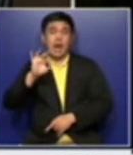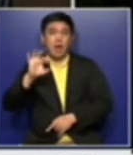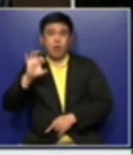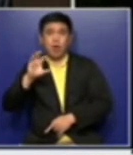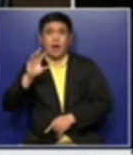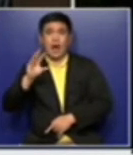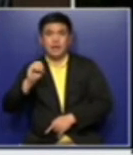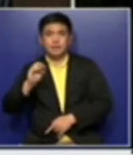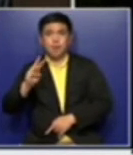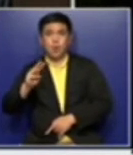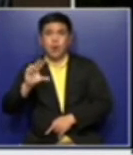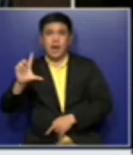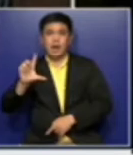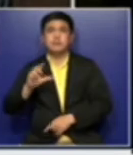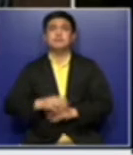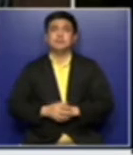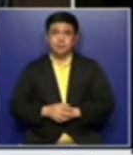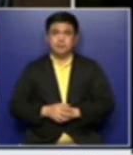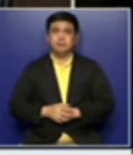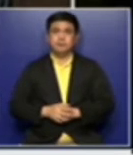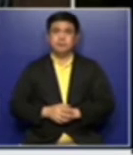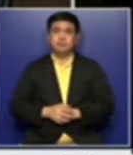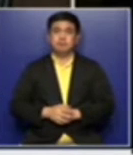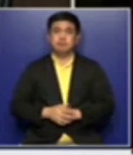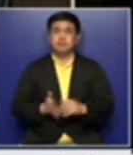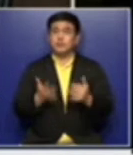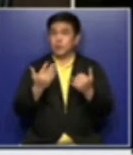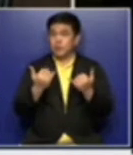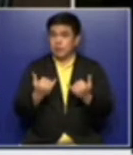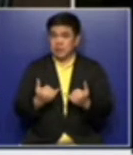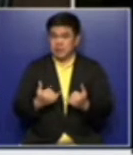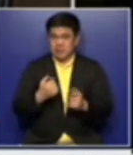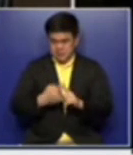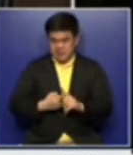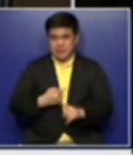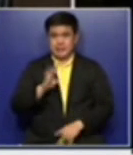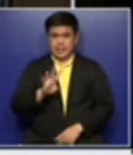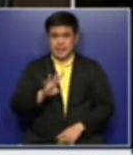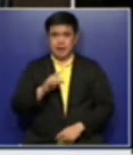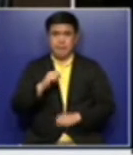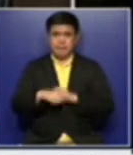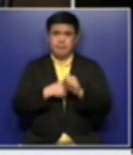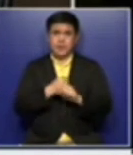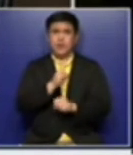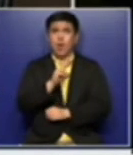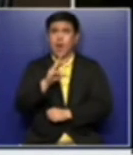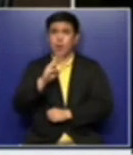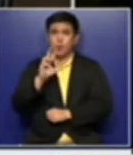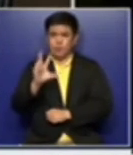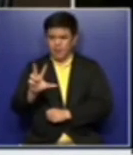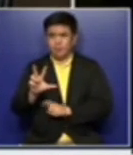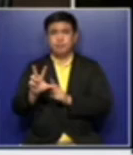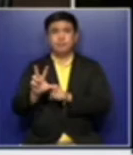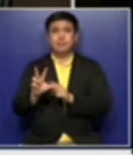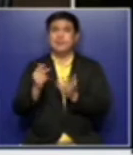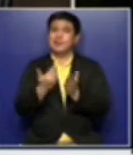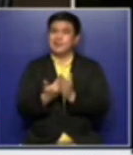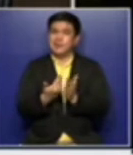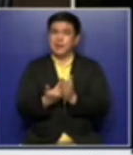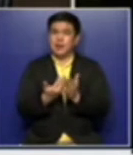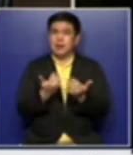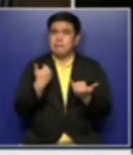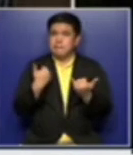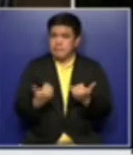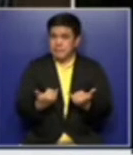263,956 ล้านบาทและในสิ้นเดือนเมษายน2563เงินคงคลังจะ